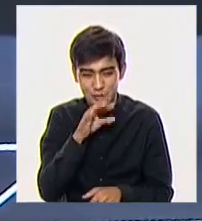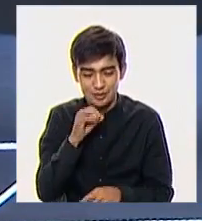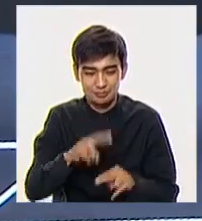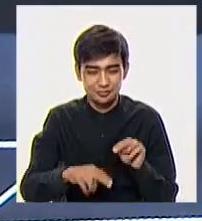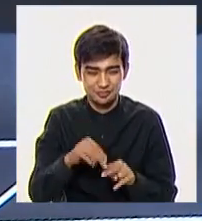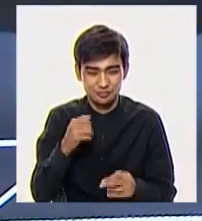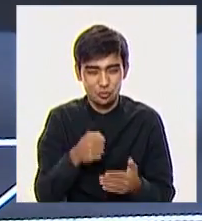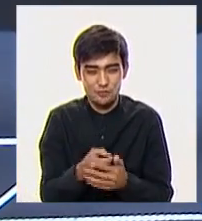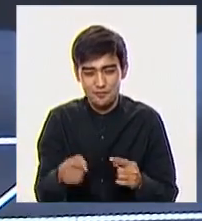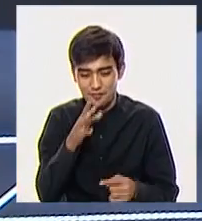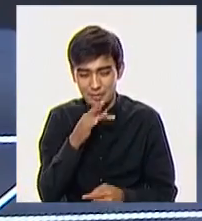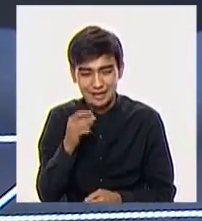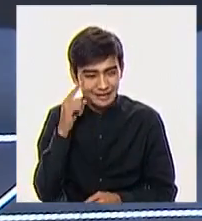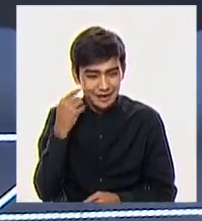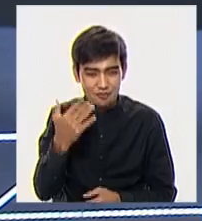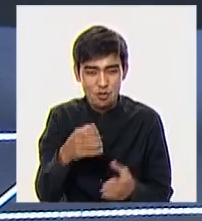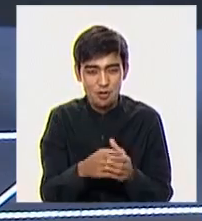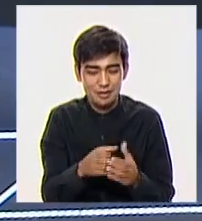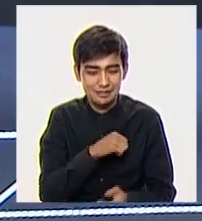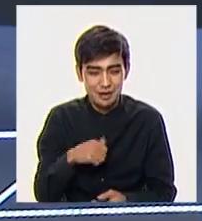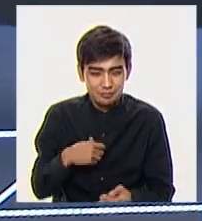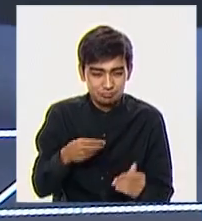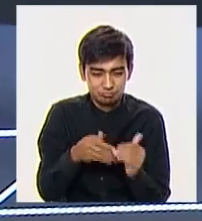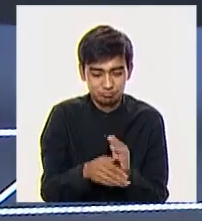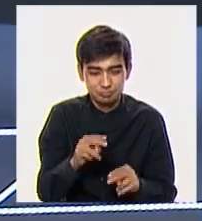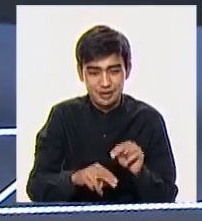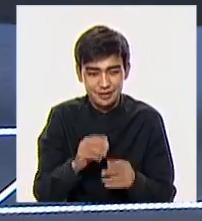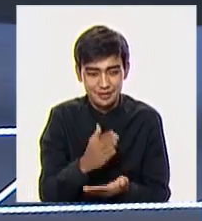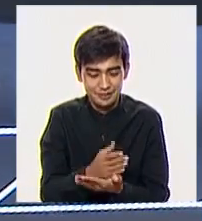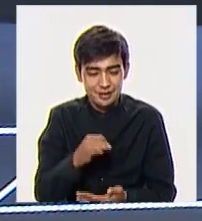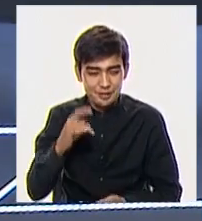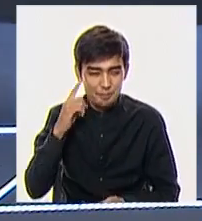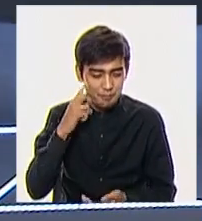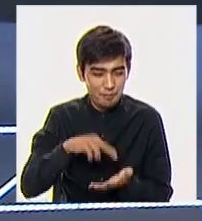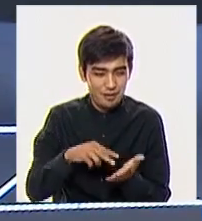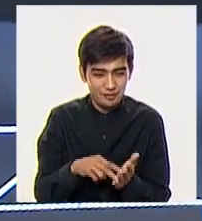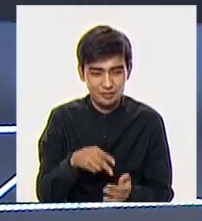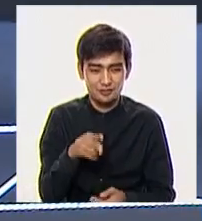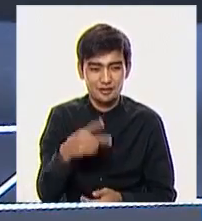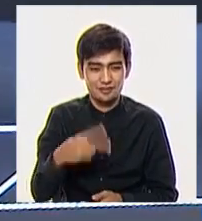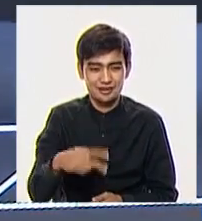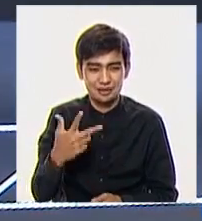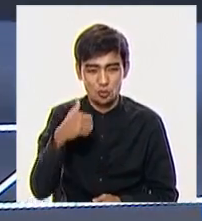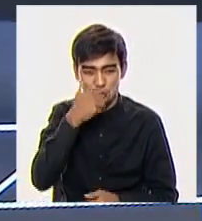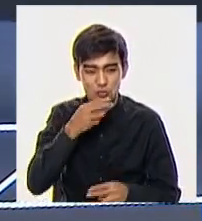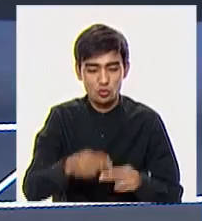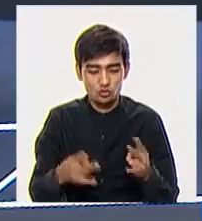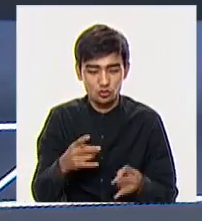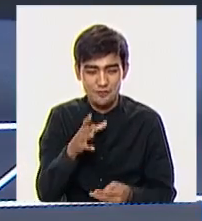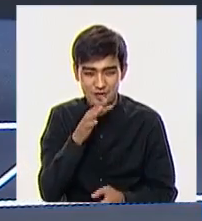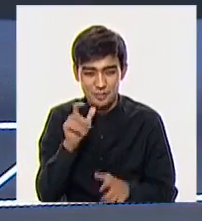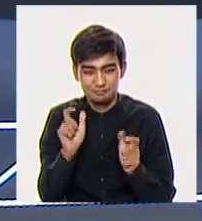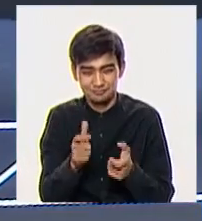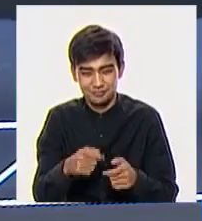жұмыстарын қытайлық компания өз ақшасына жүргізіп жатыр екен. Жоспар бойынша 2023 жылға дейін аяқталуы керек. Пандемия кесірінен